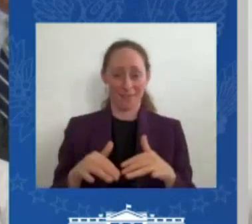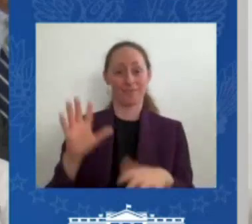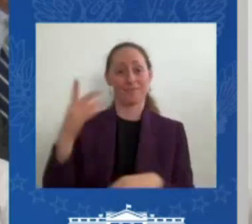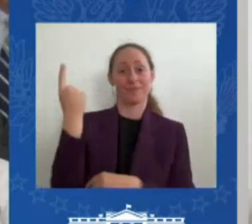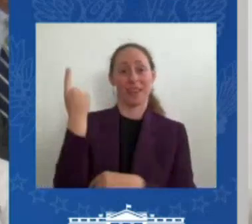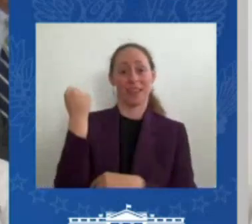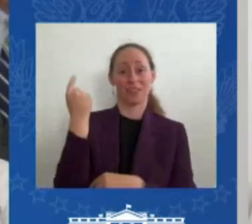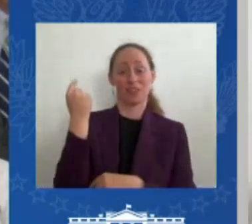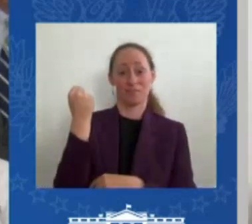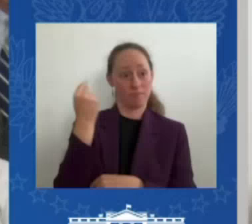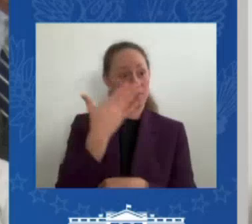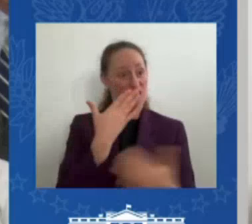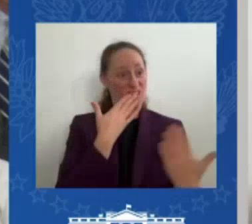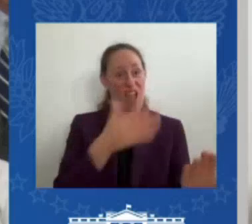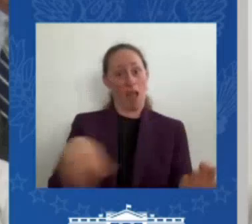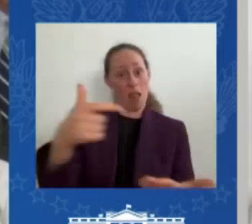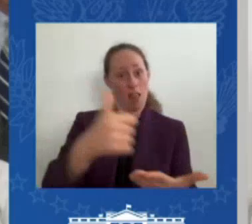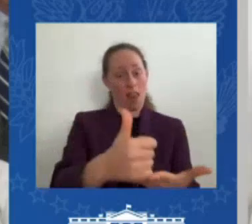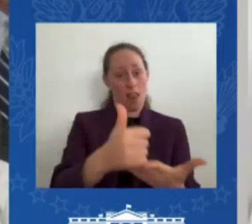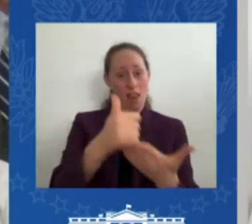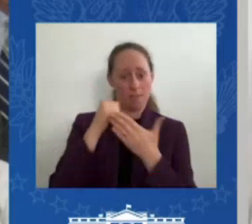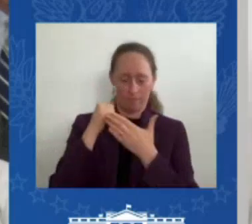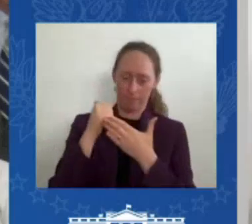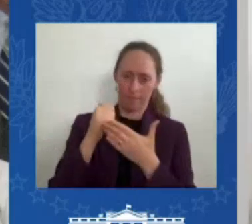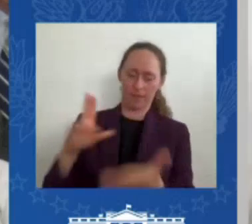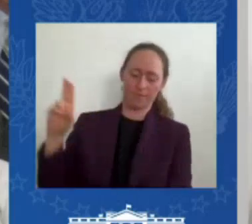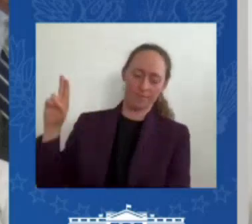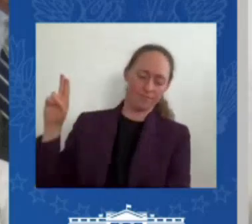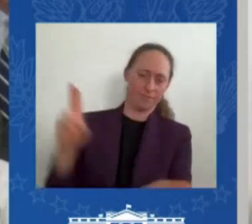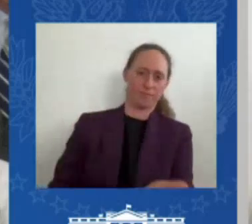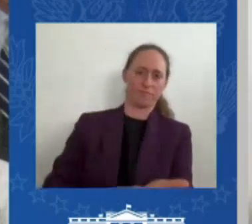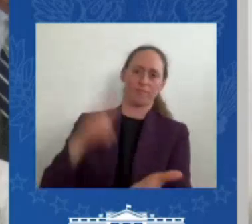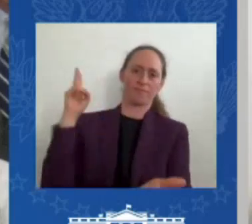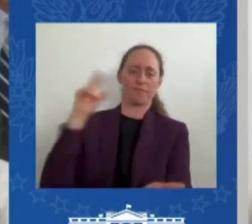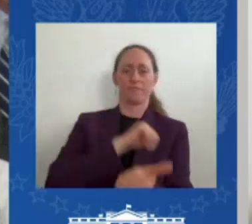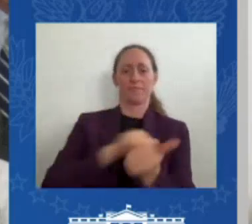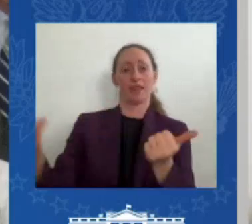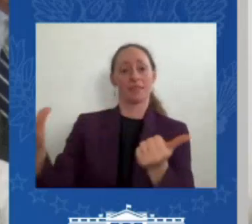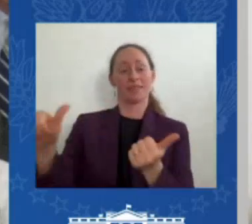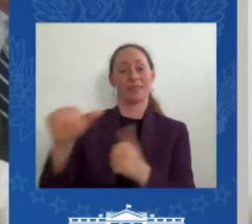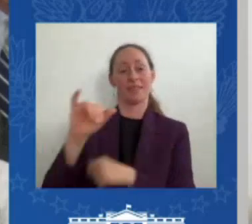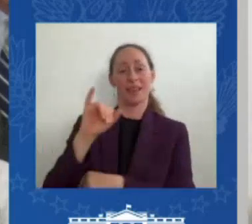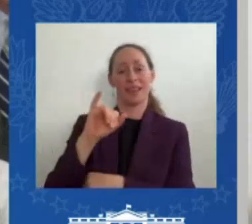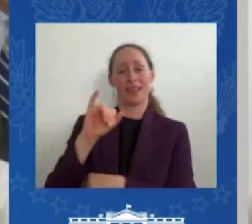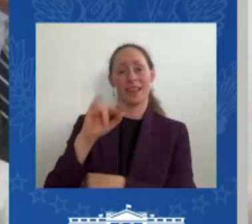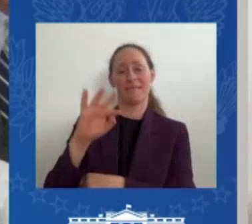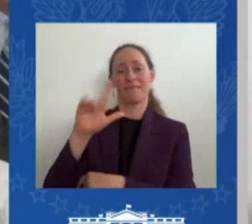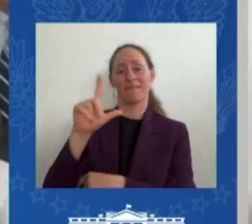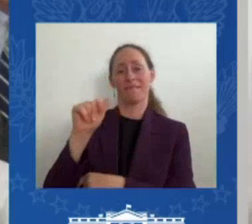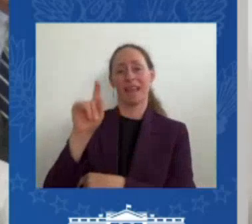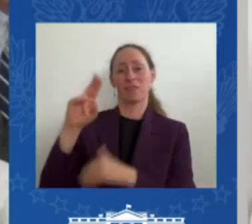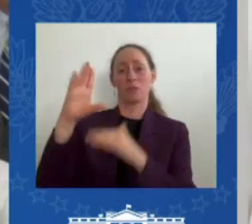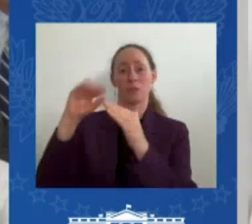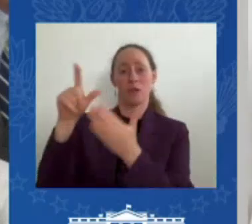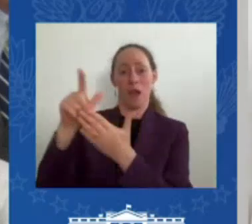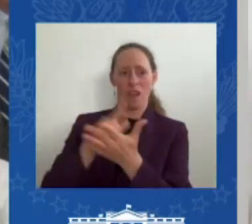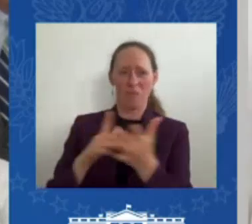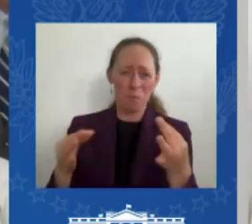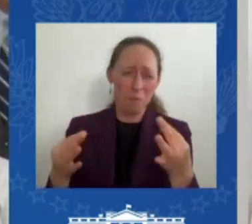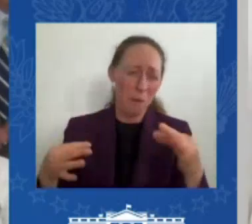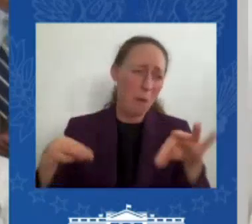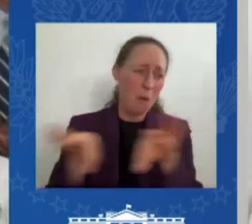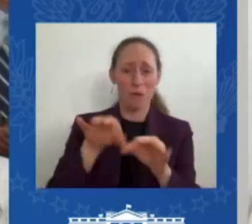povera e dunque per quel vecchio principio russo che avevo detto un sacco di volte Cioè che chi paga ordina la